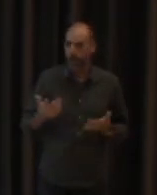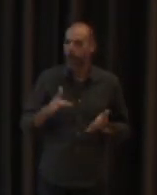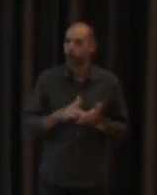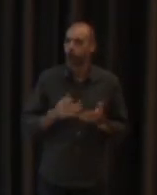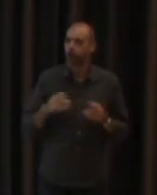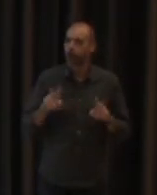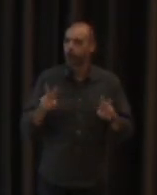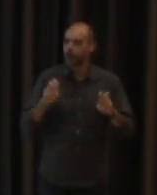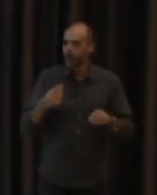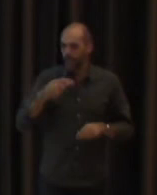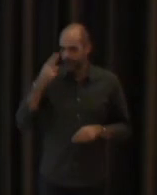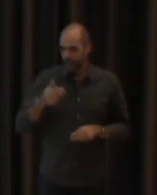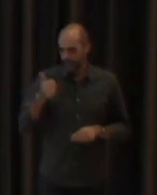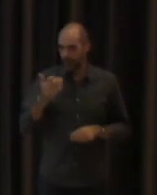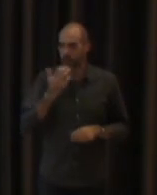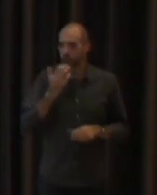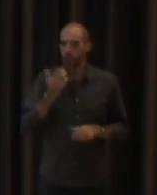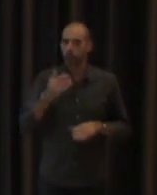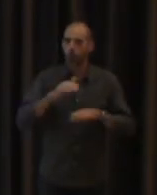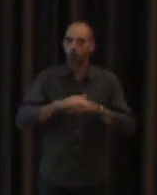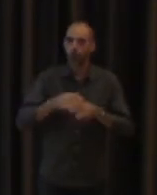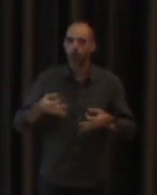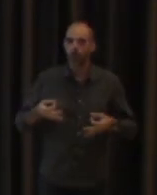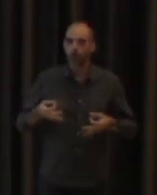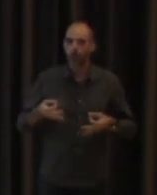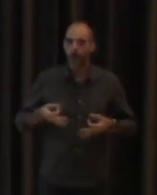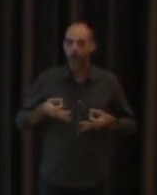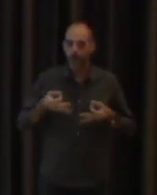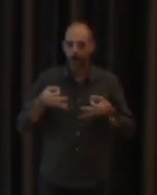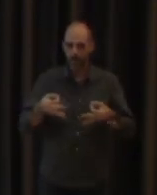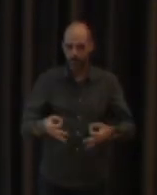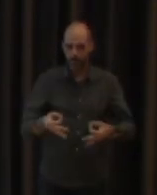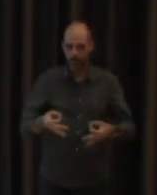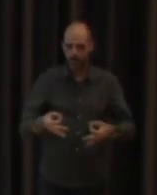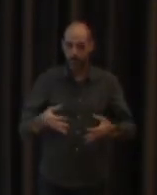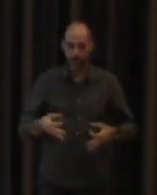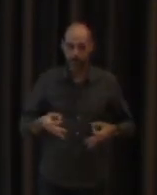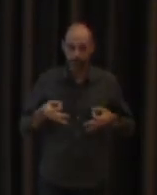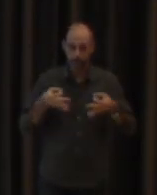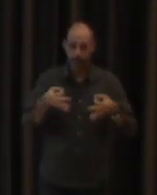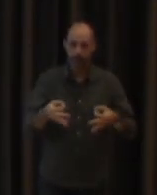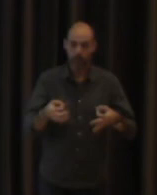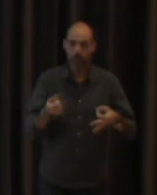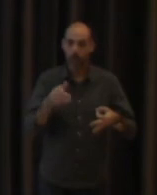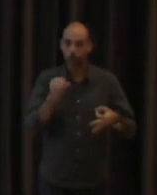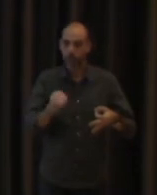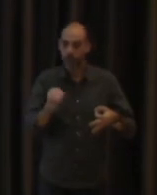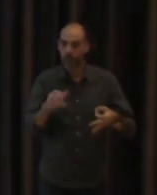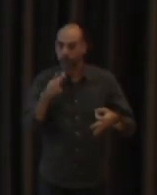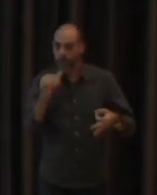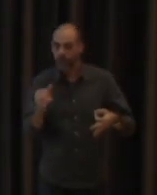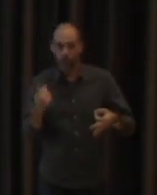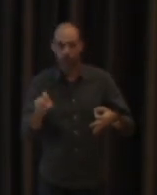més interessants que aquest de 20. Per exemple, amb el verb arribar. A vegades el verb arribar pot prescindir del pronom i, encara que es